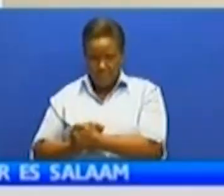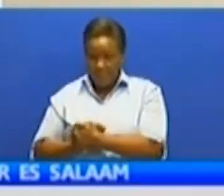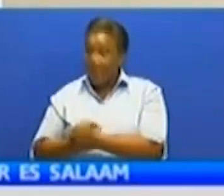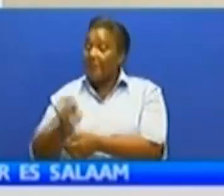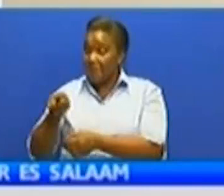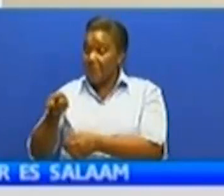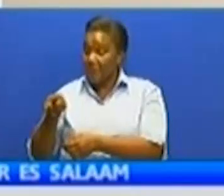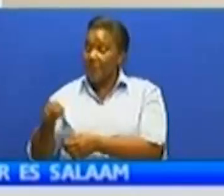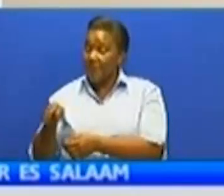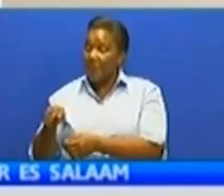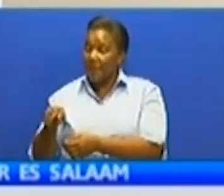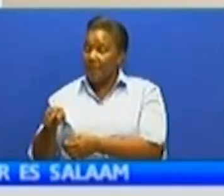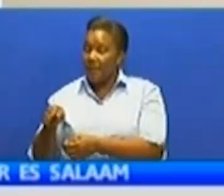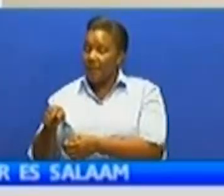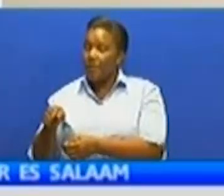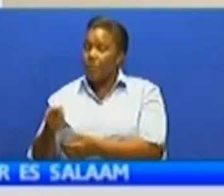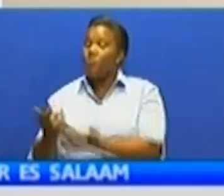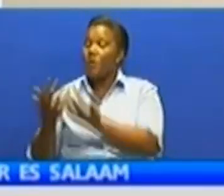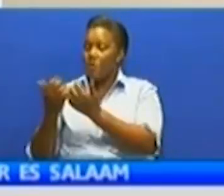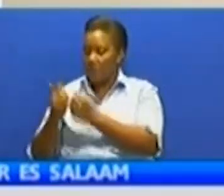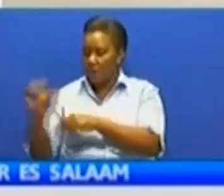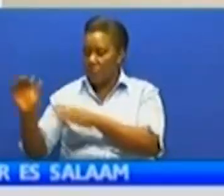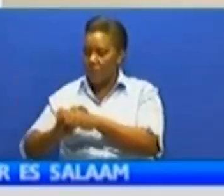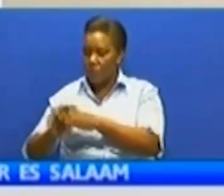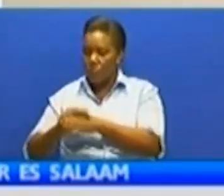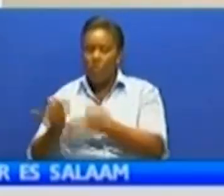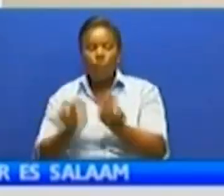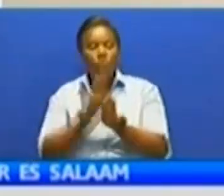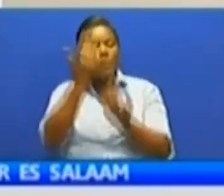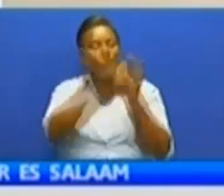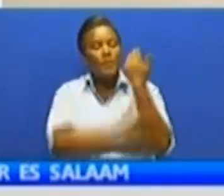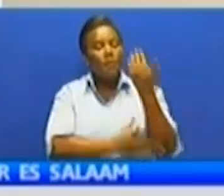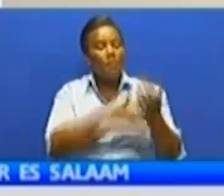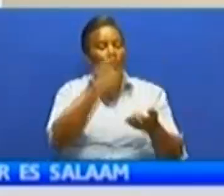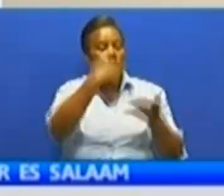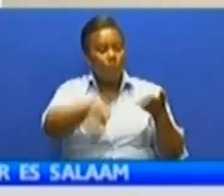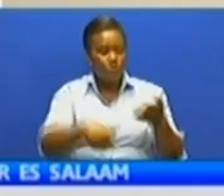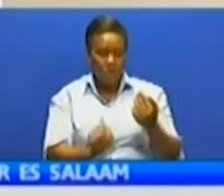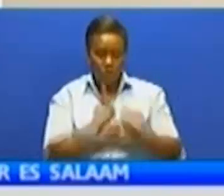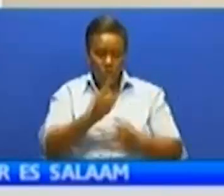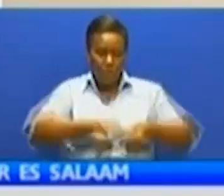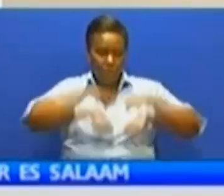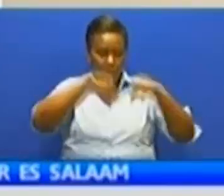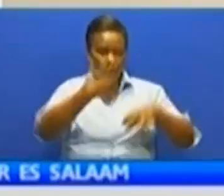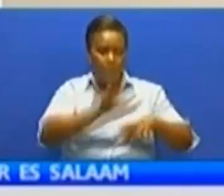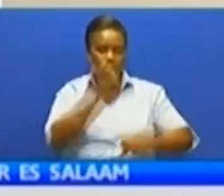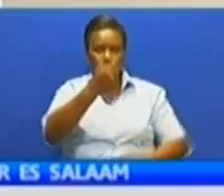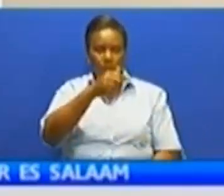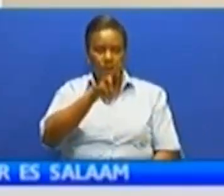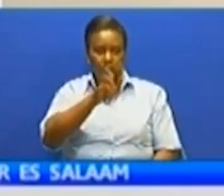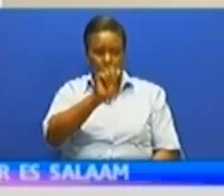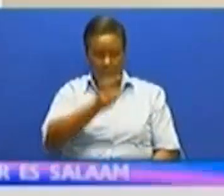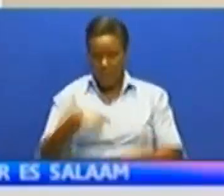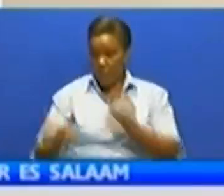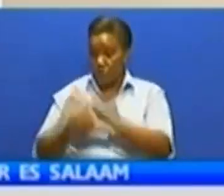inaweza kutumika kuomba nafuu ya kodi kutoka mamlaka ya mapato Tanzania TRA. Kwa mujibu wa sheria ya mfuko wa